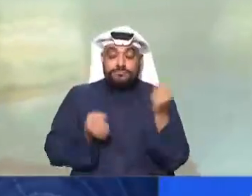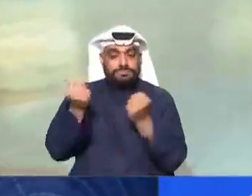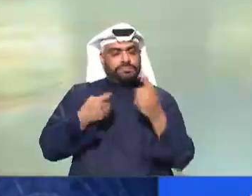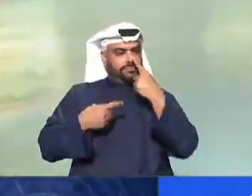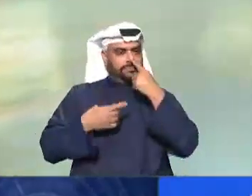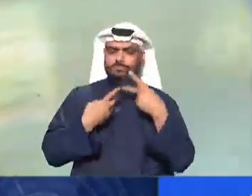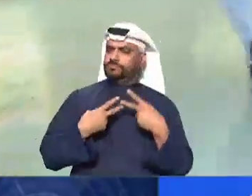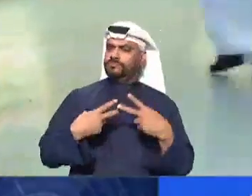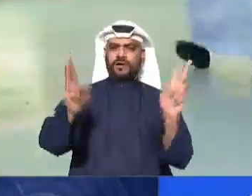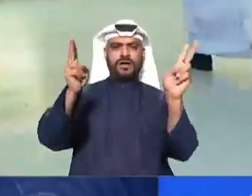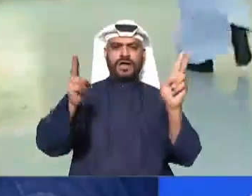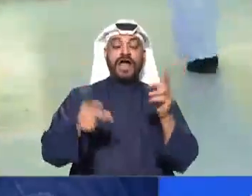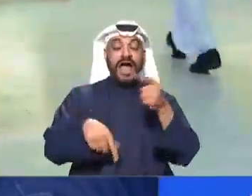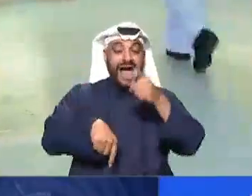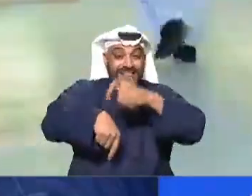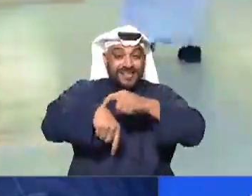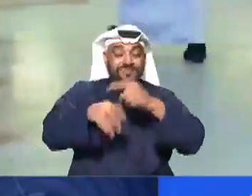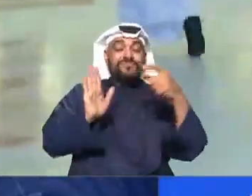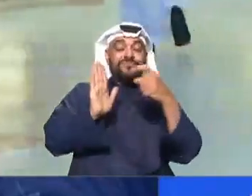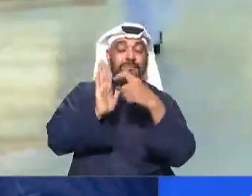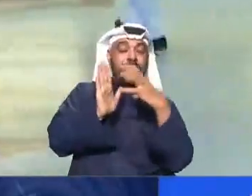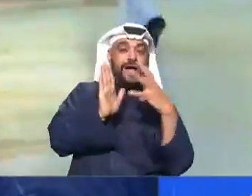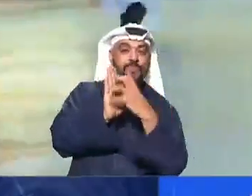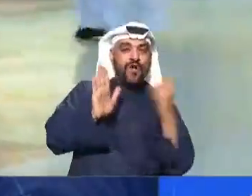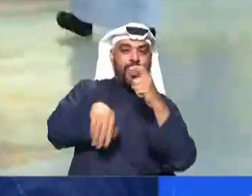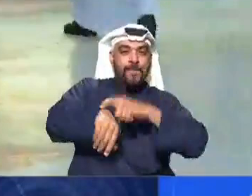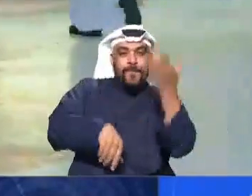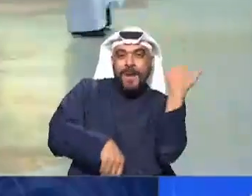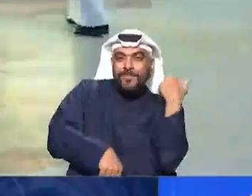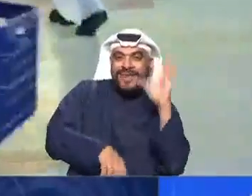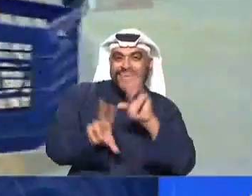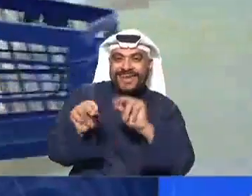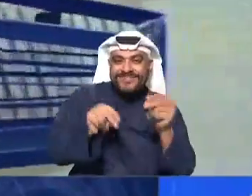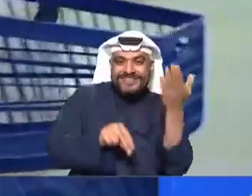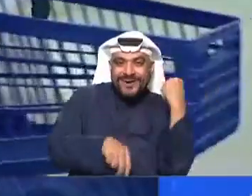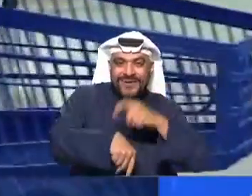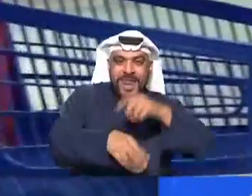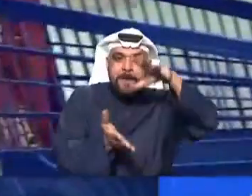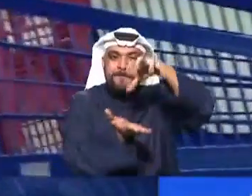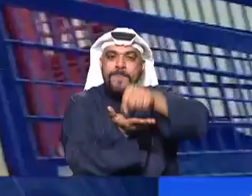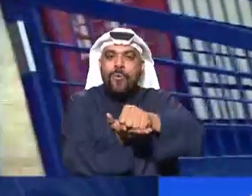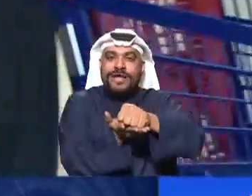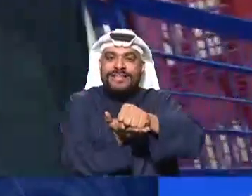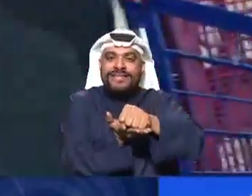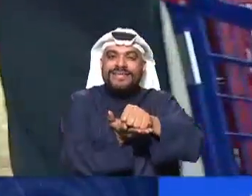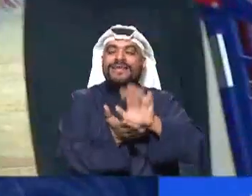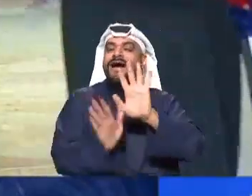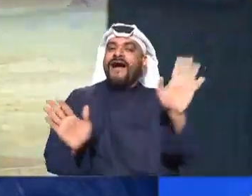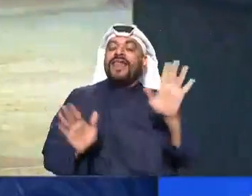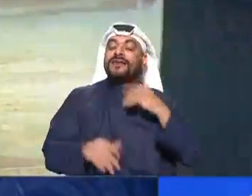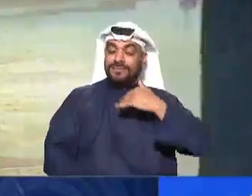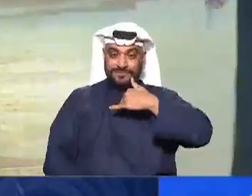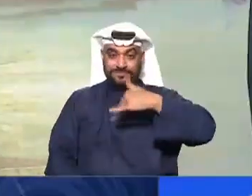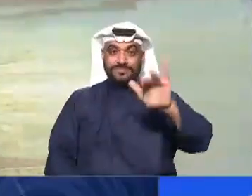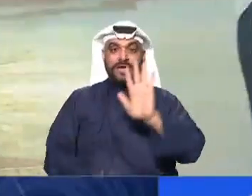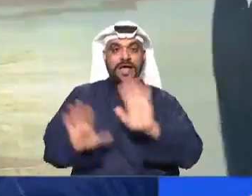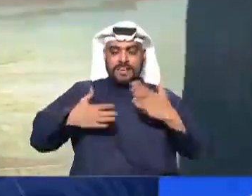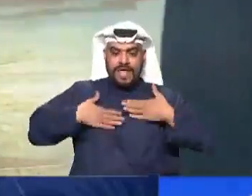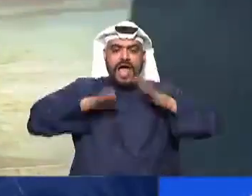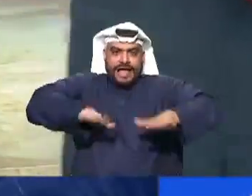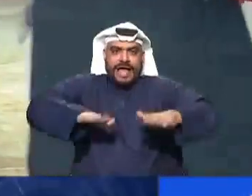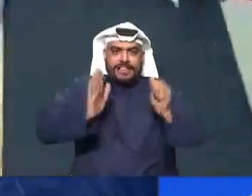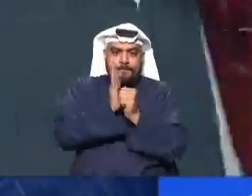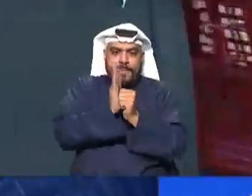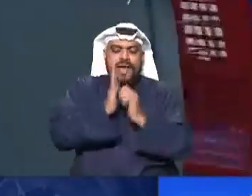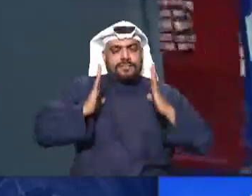جاهزية في فتح السوق المركزي وخدمة التوصيل، ولله الحمد عندنا موظفين وطاقة استيعابية